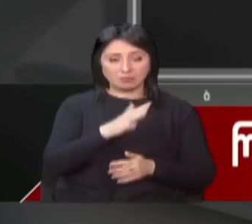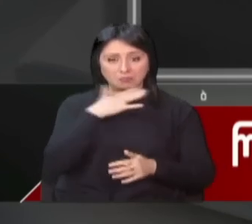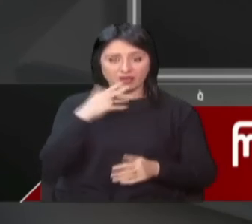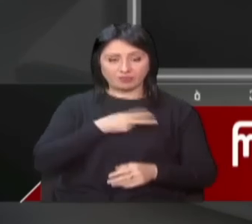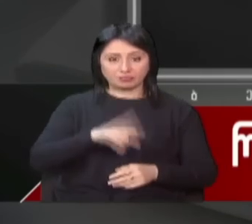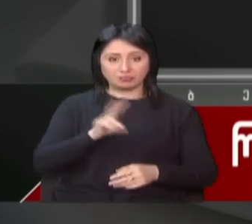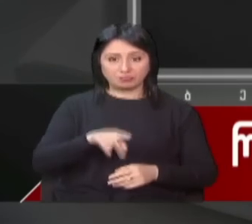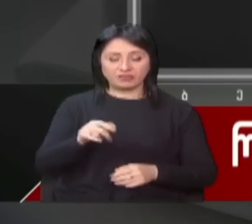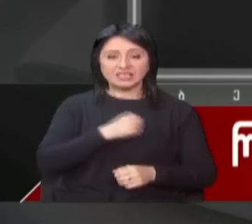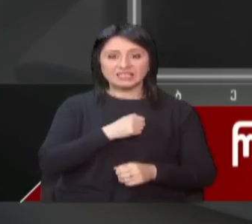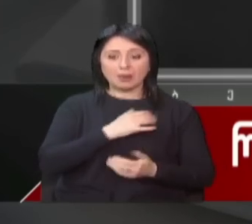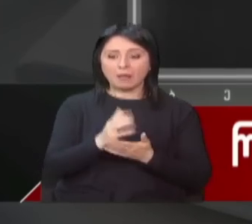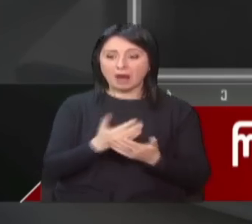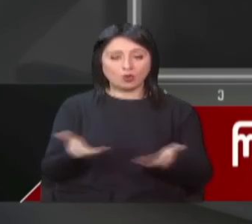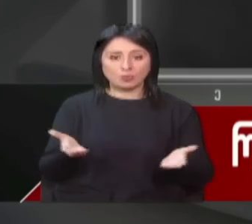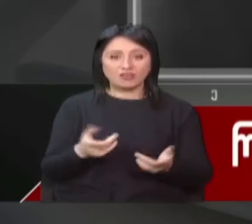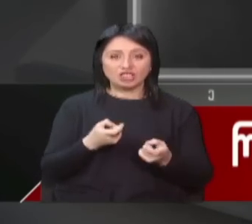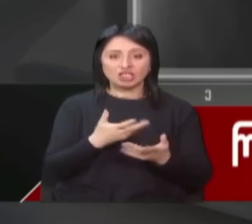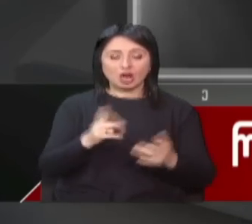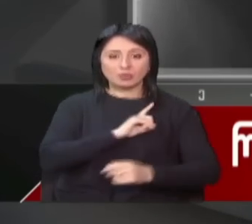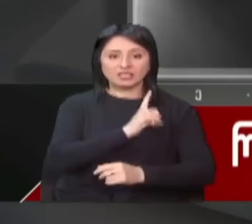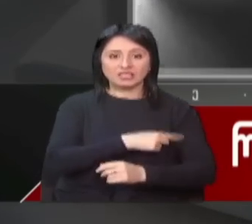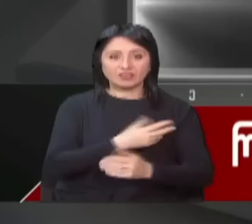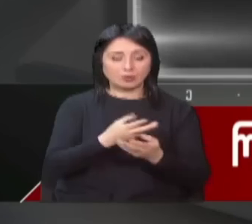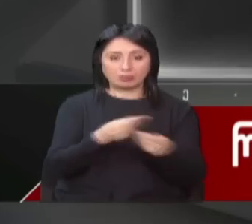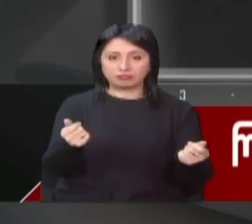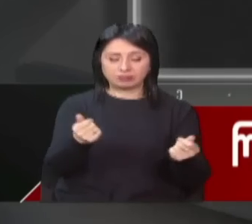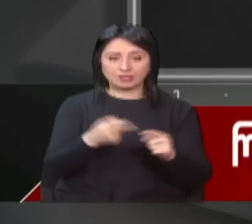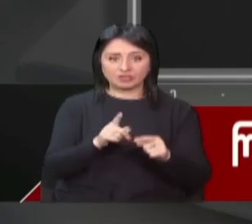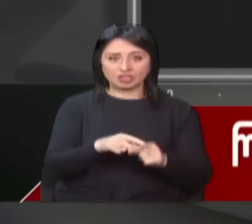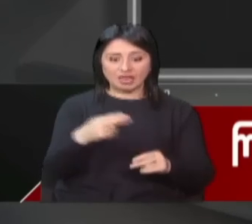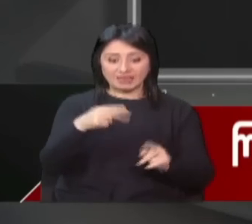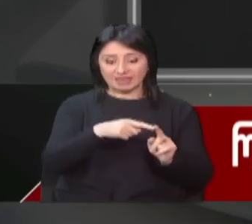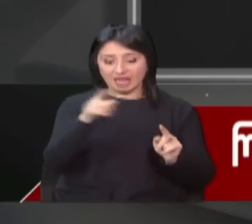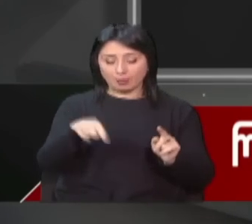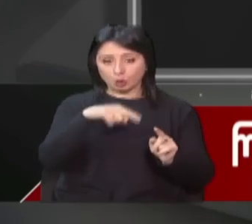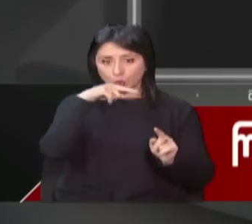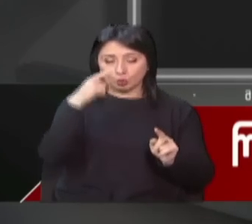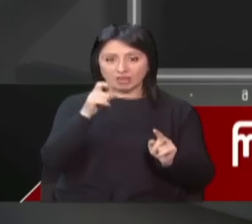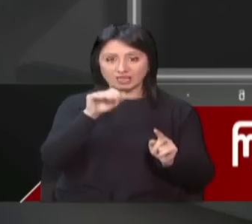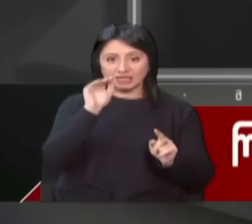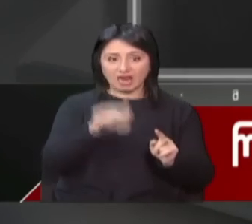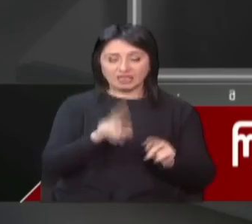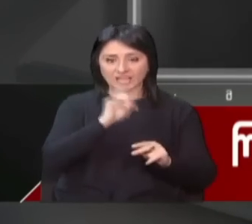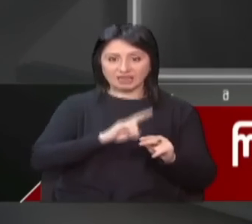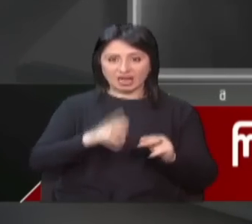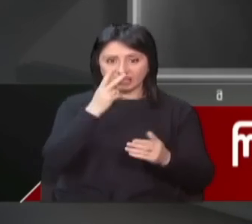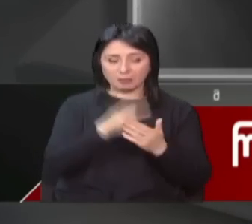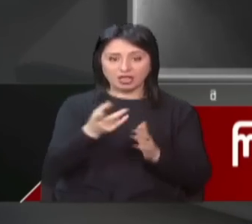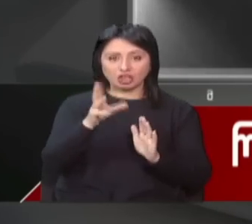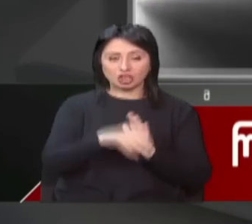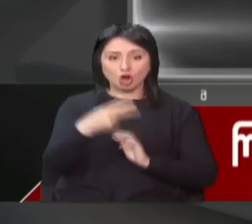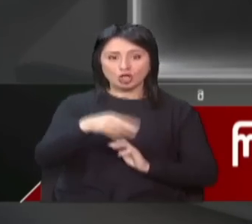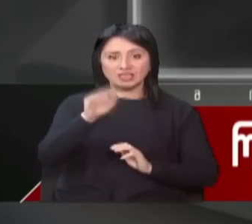Ma Amuncura Misi Samhedru Maragebida și Ere Rebulizale Bigamo i Pitnen. Tekem Bridan Mokolebuli Ruset Ma Asiata Siani Danek Argina